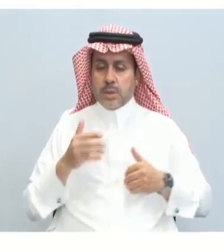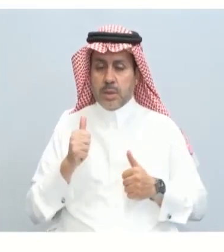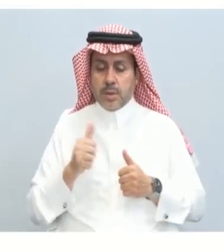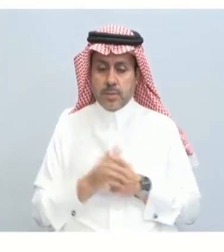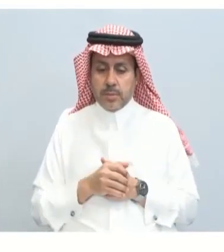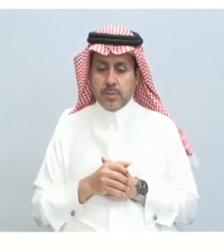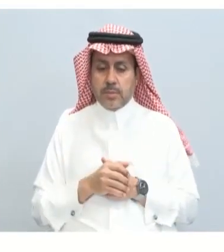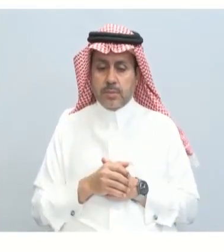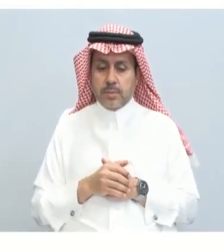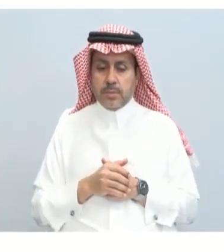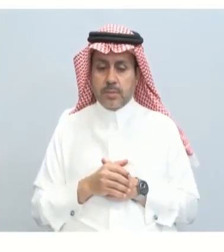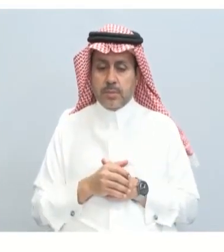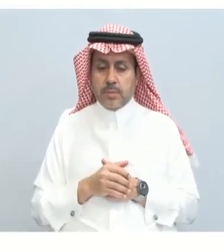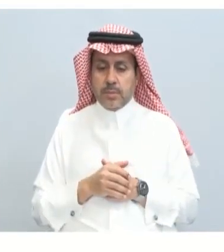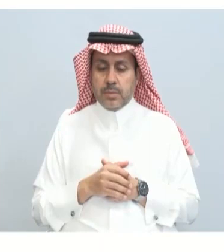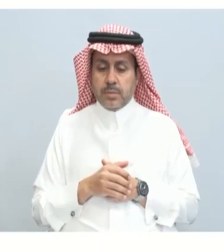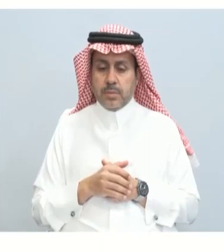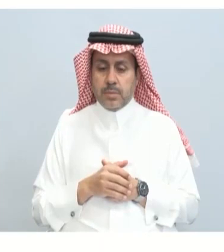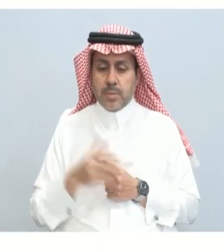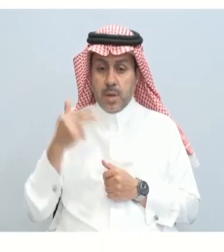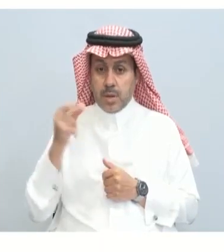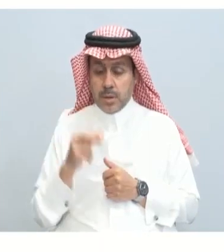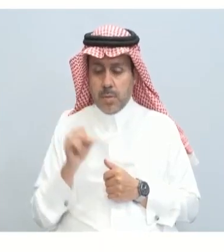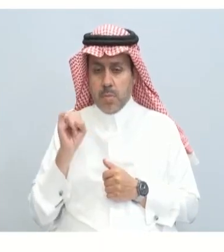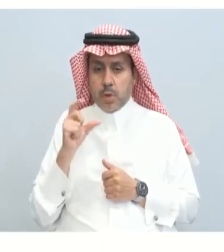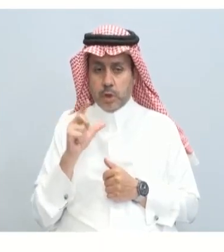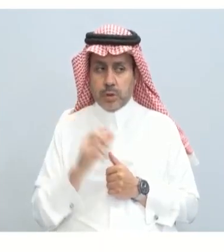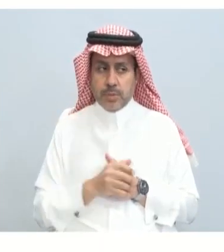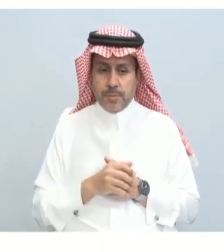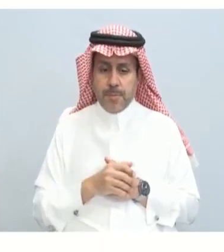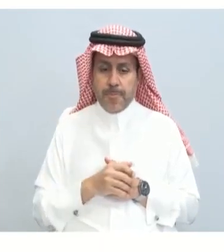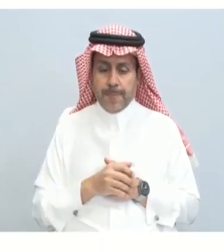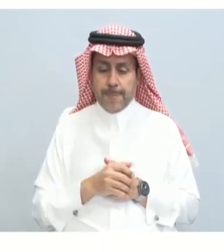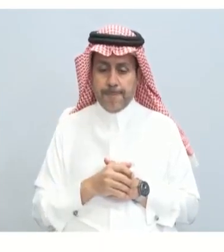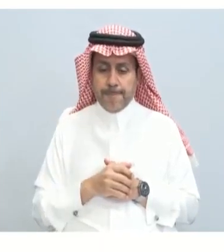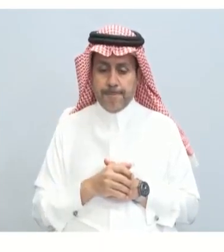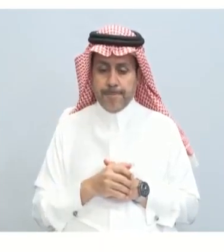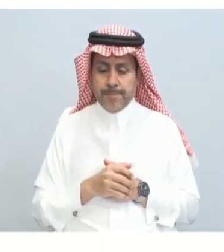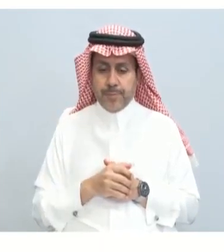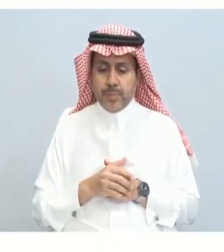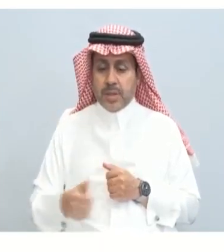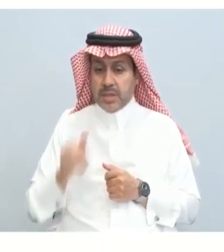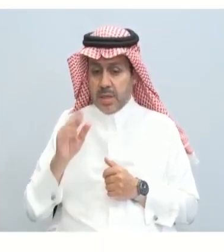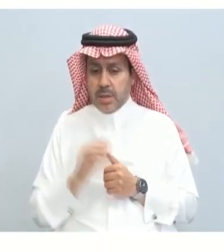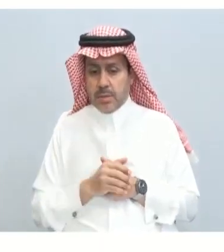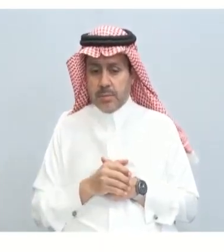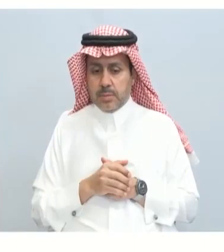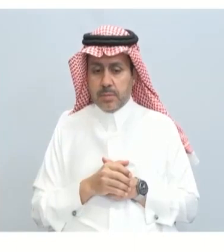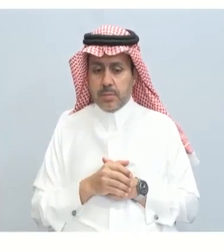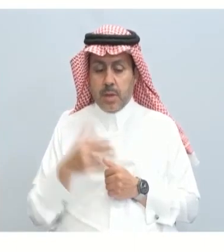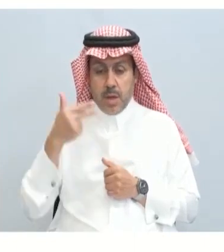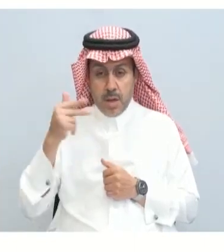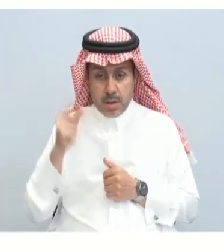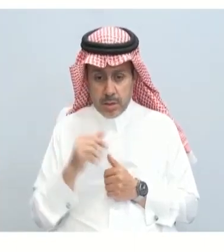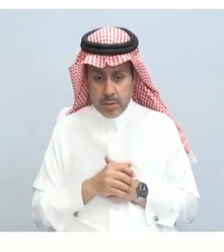سعيد غرد المنشد الاستعاره في غرد المنشد او